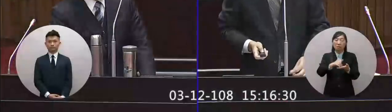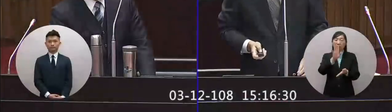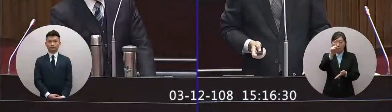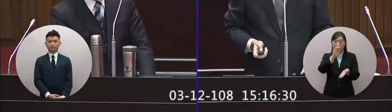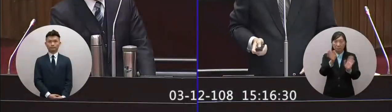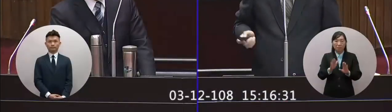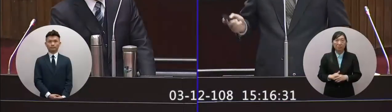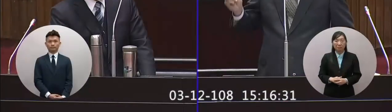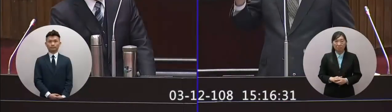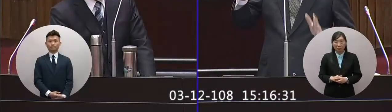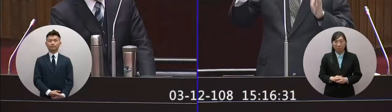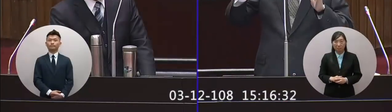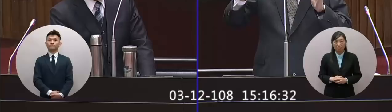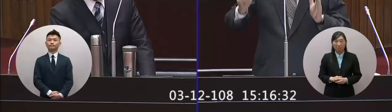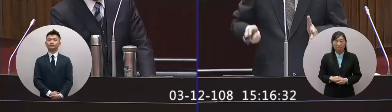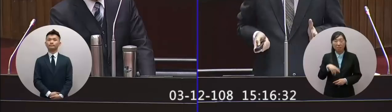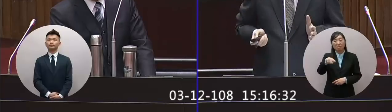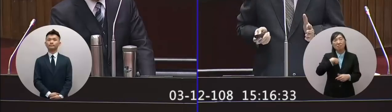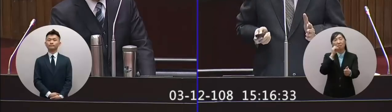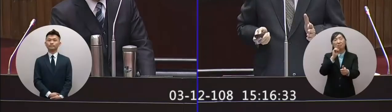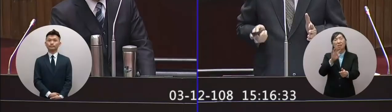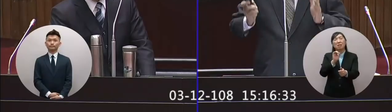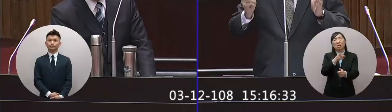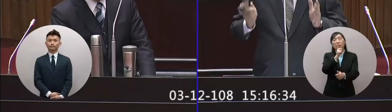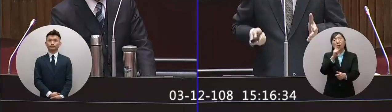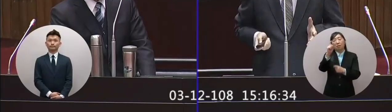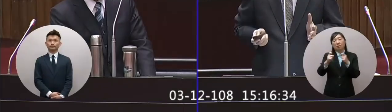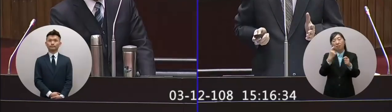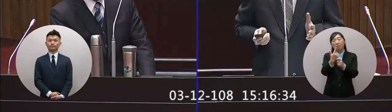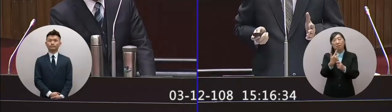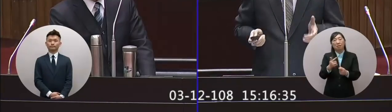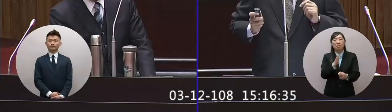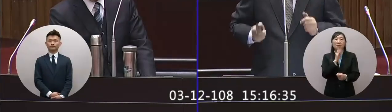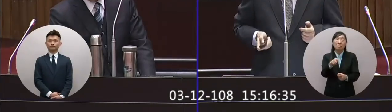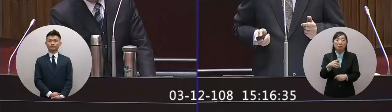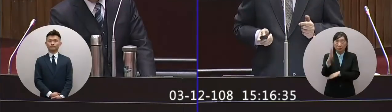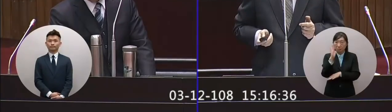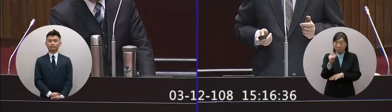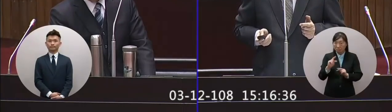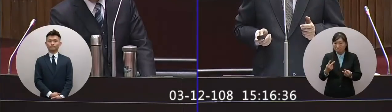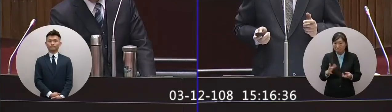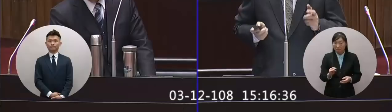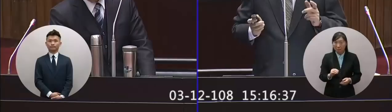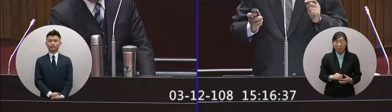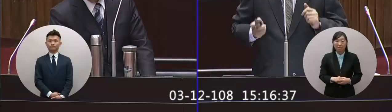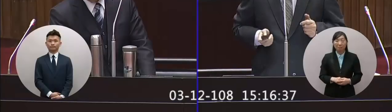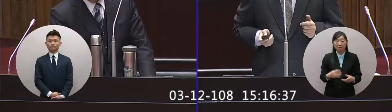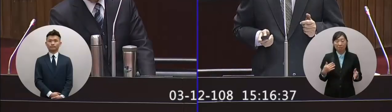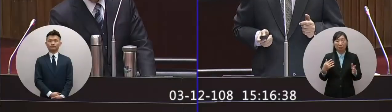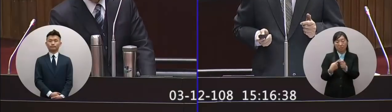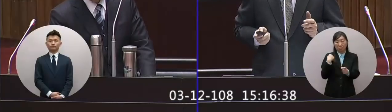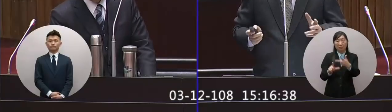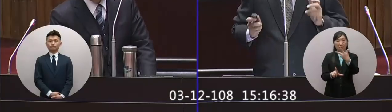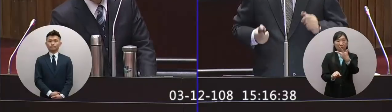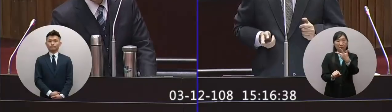哈，那。这个已经讲了16年，那我们政府有没有做？有，到去年